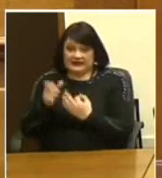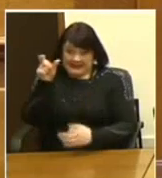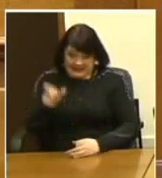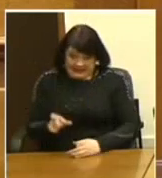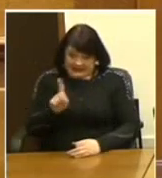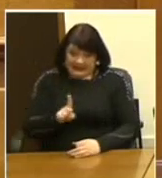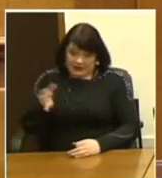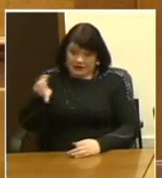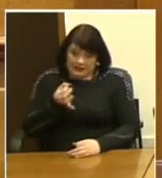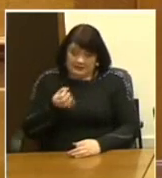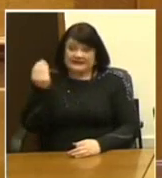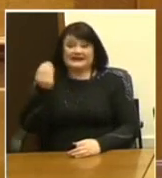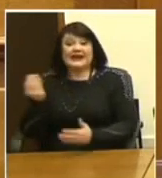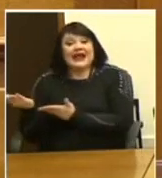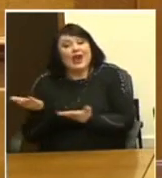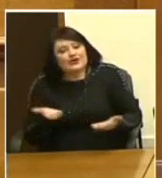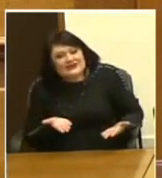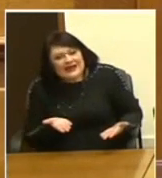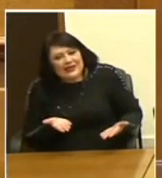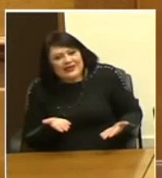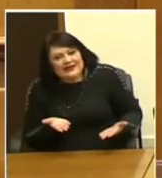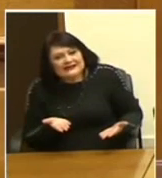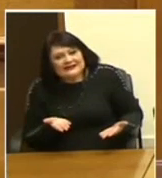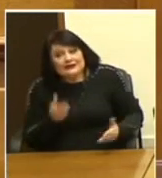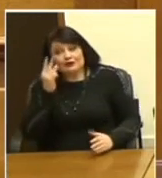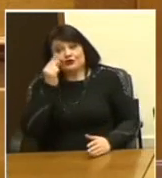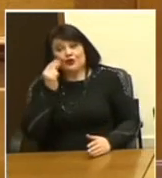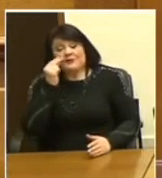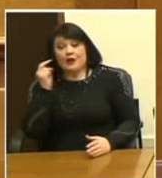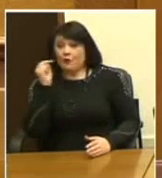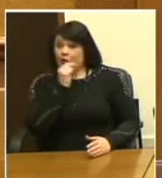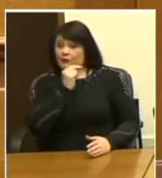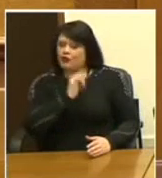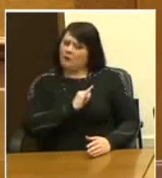δεν θα καλωσορίσετε ποτέ τον Σκοπιανό Πρωθυπουργό